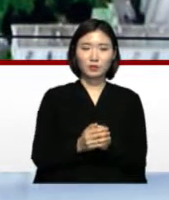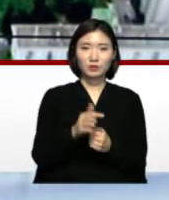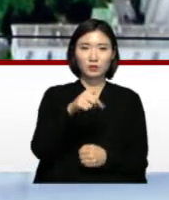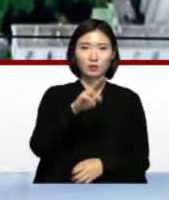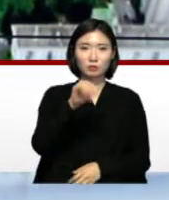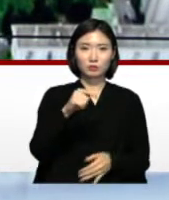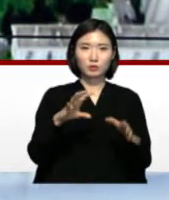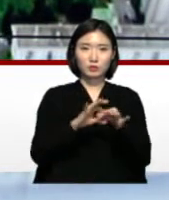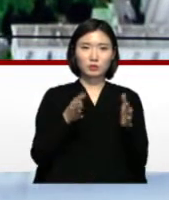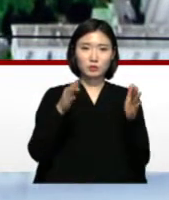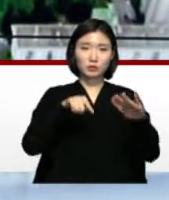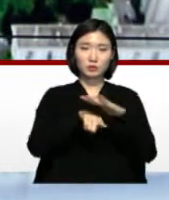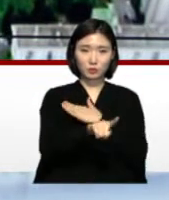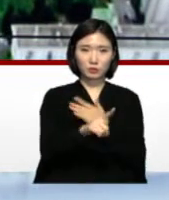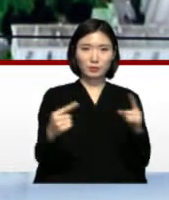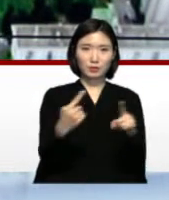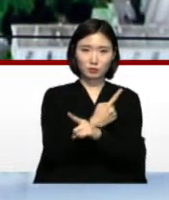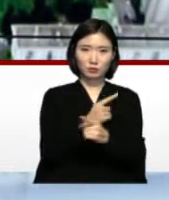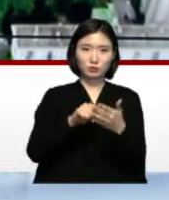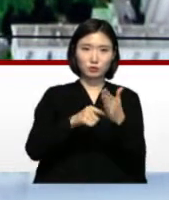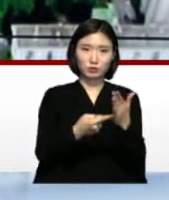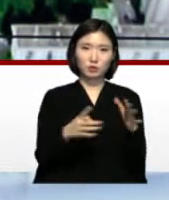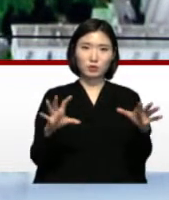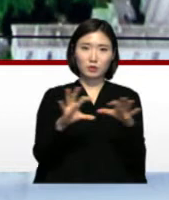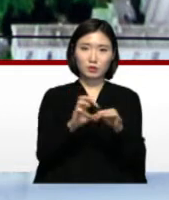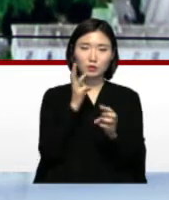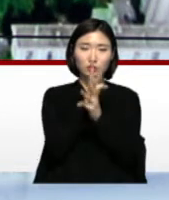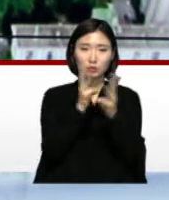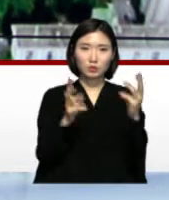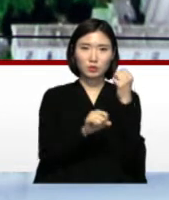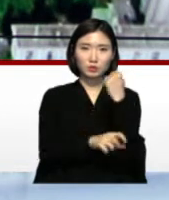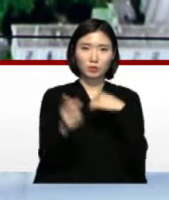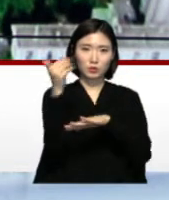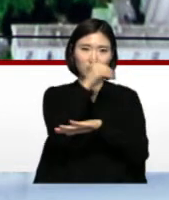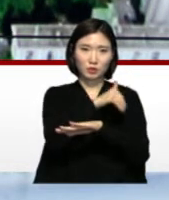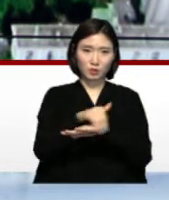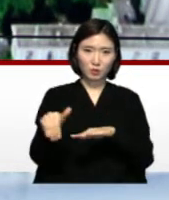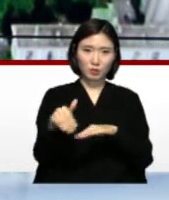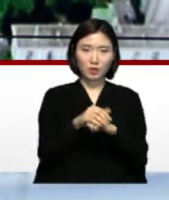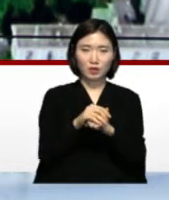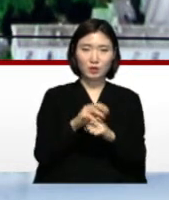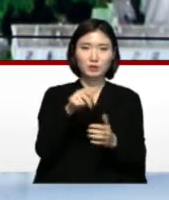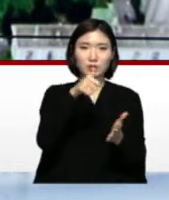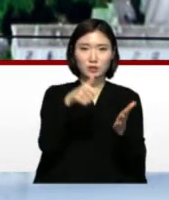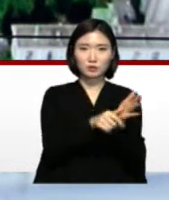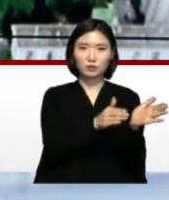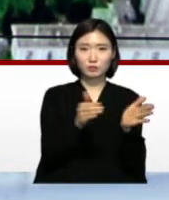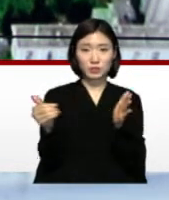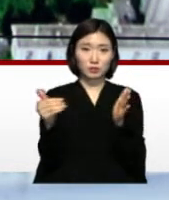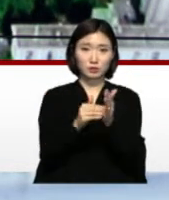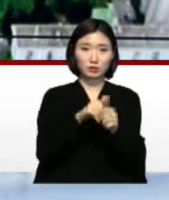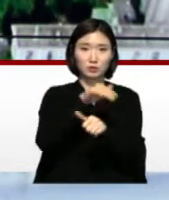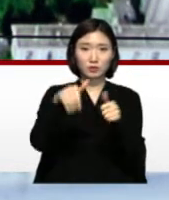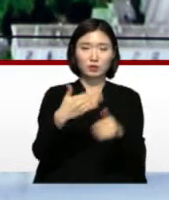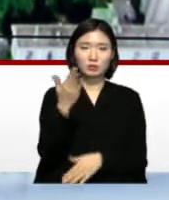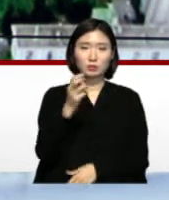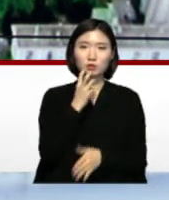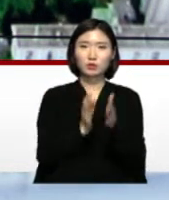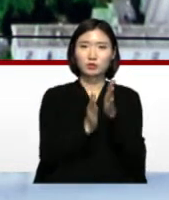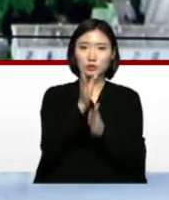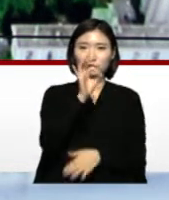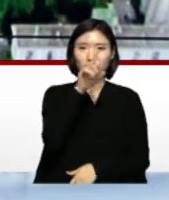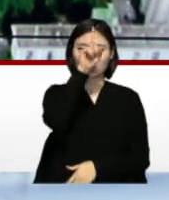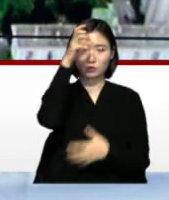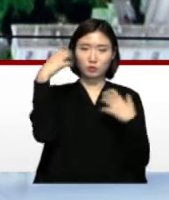경부간선도로 지하화 추진과 관련해 현재 서초구는 기본 구상과 재원 마련 계획까지 마련해 놓았습니다. 하지만